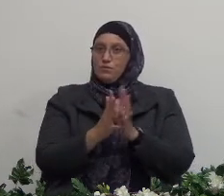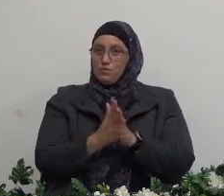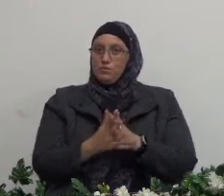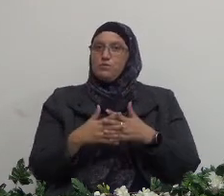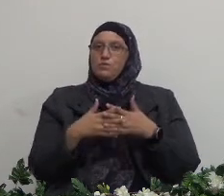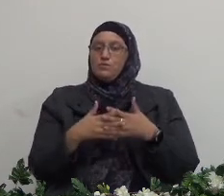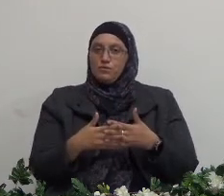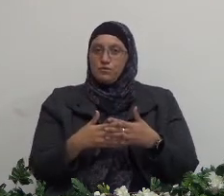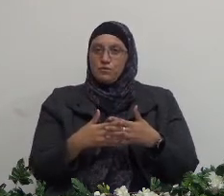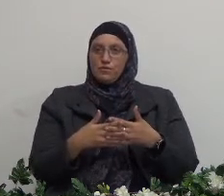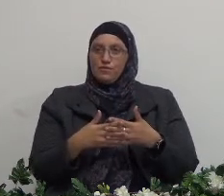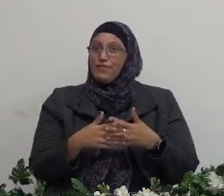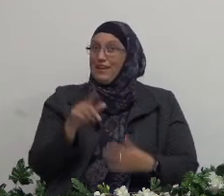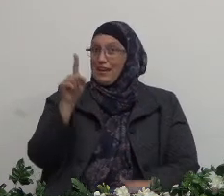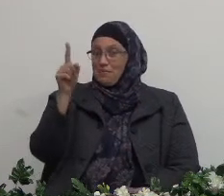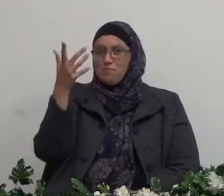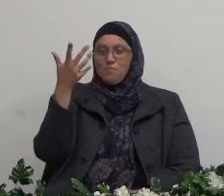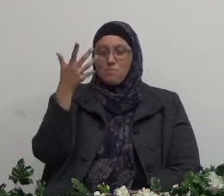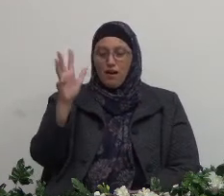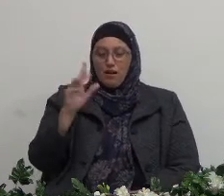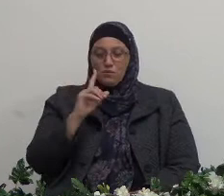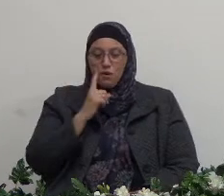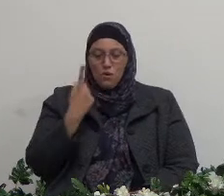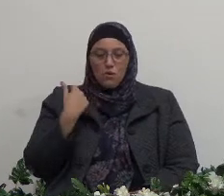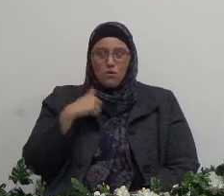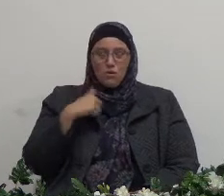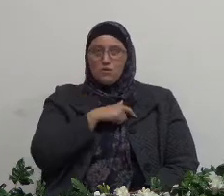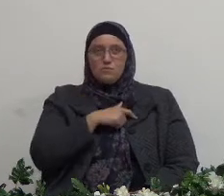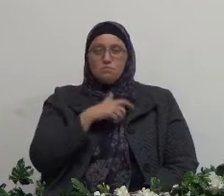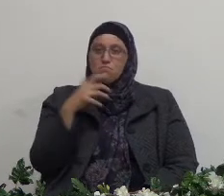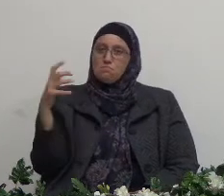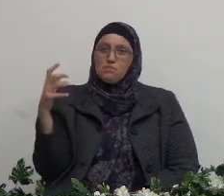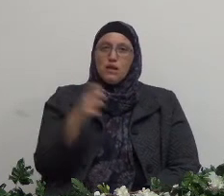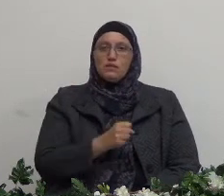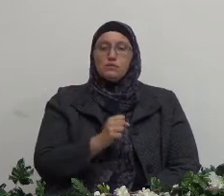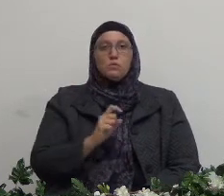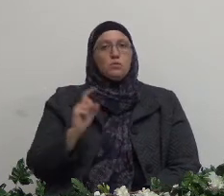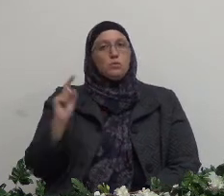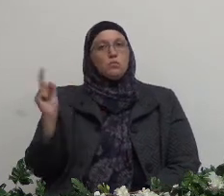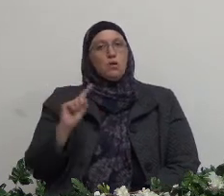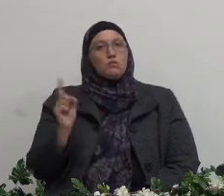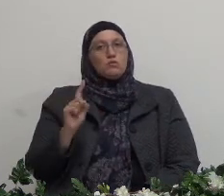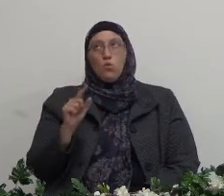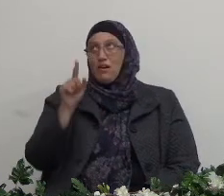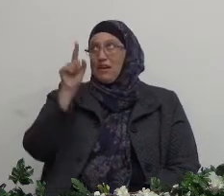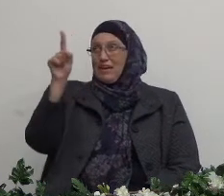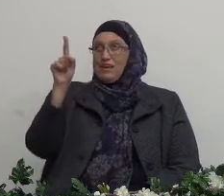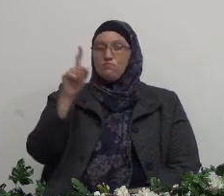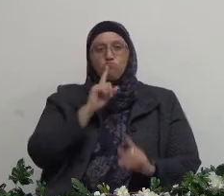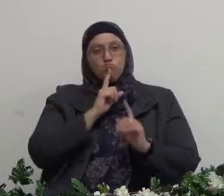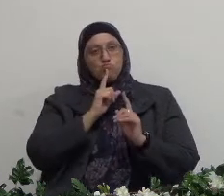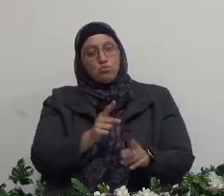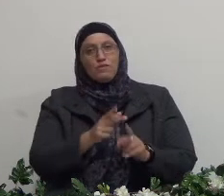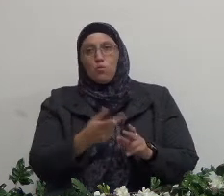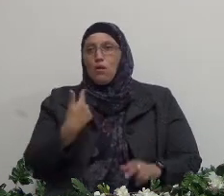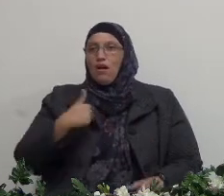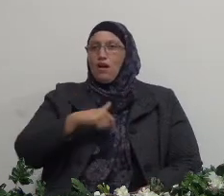has commanded upon us, or has prescribed for us, or has written upon us to fast.